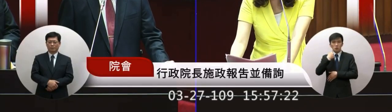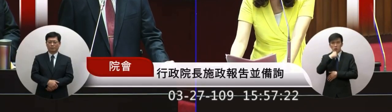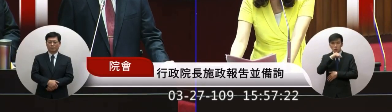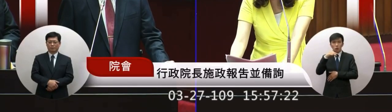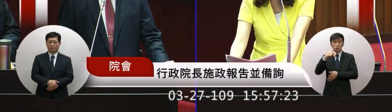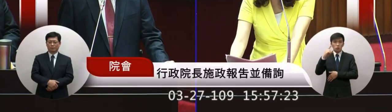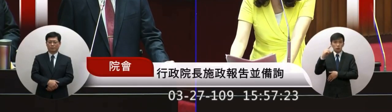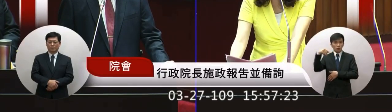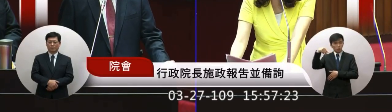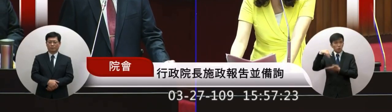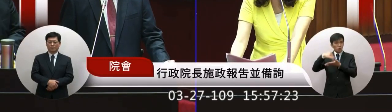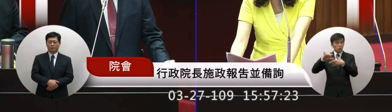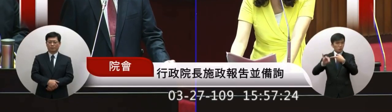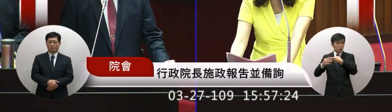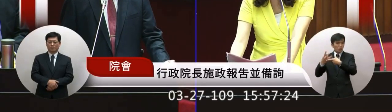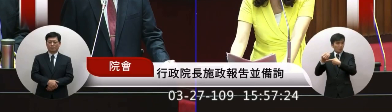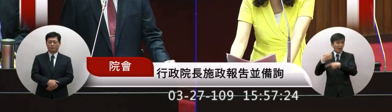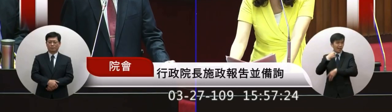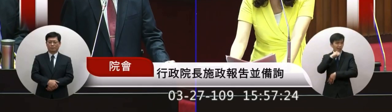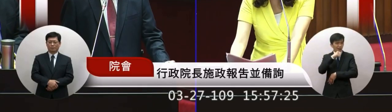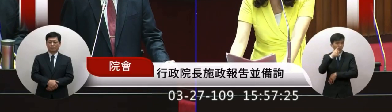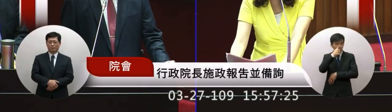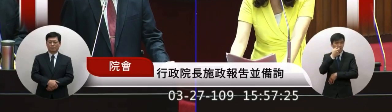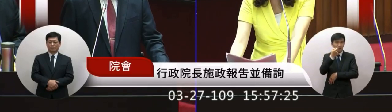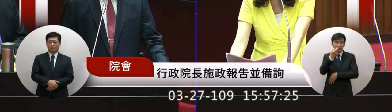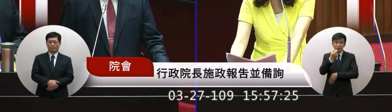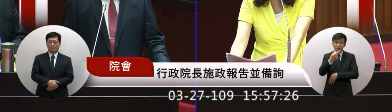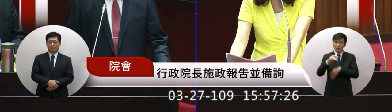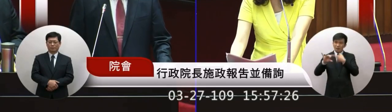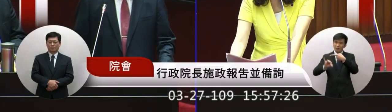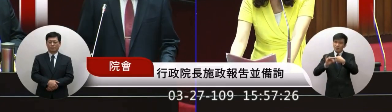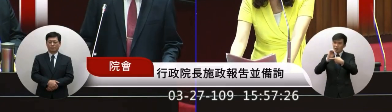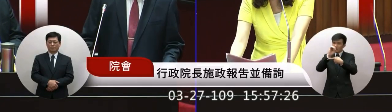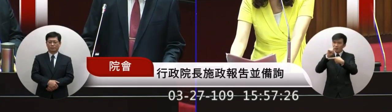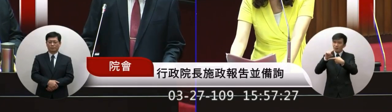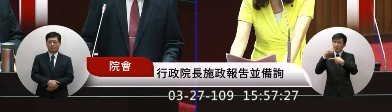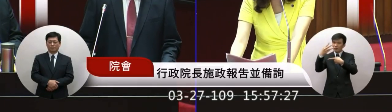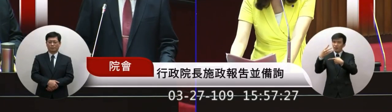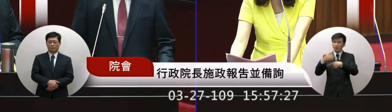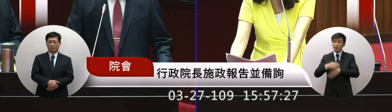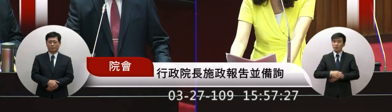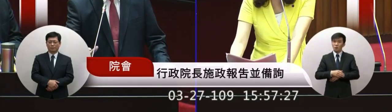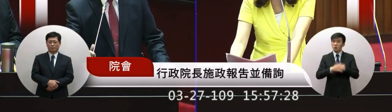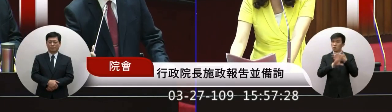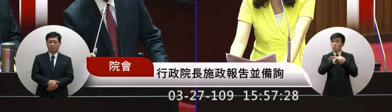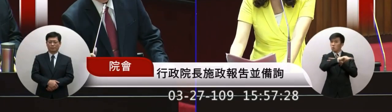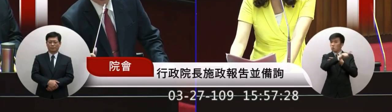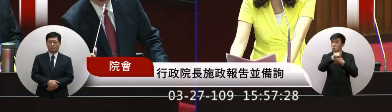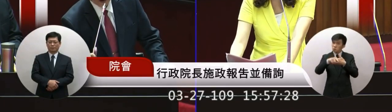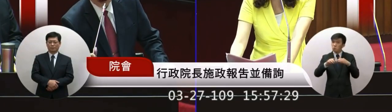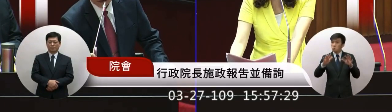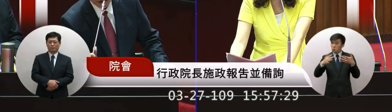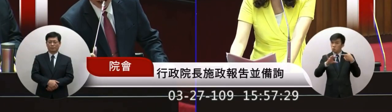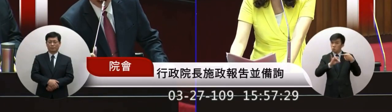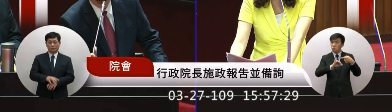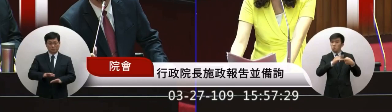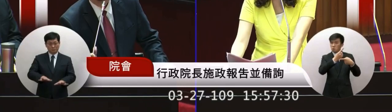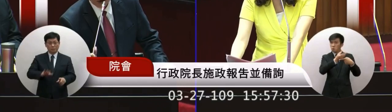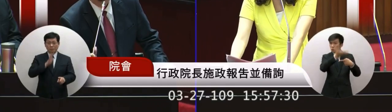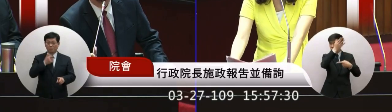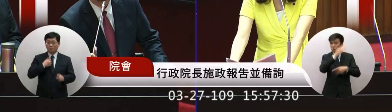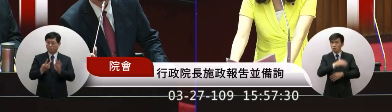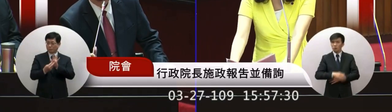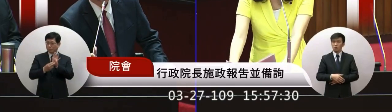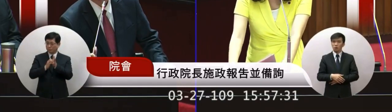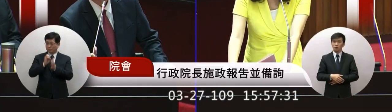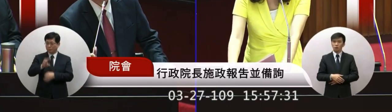例，台湾真的少得可怜哎，我们才0.3%哎，其他的国家都最少都有1%。 我是不是来